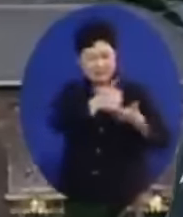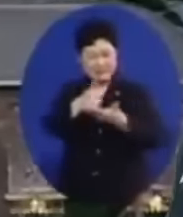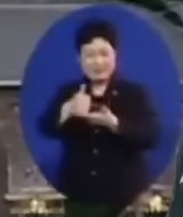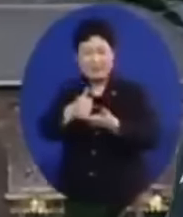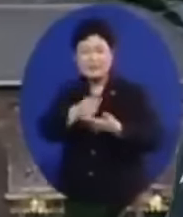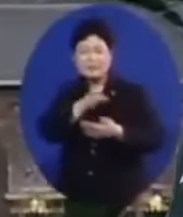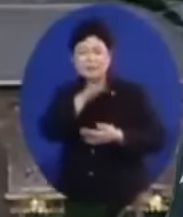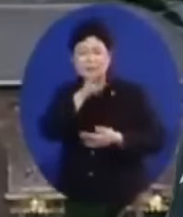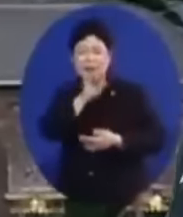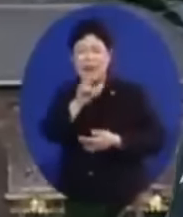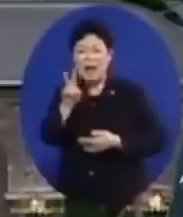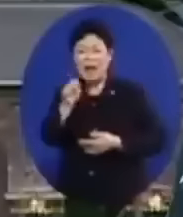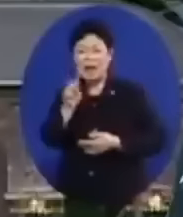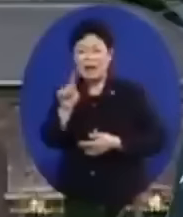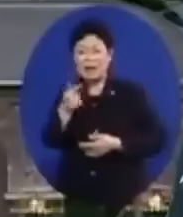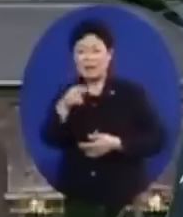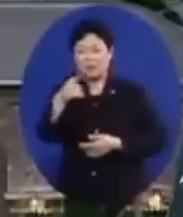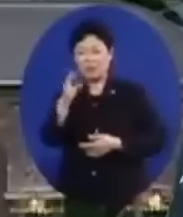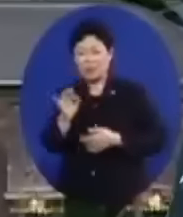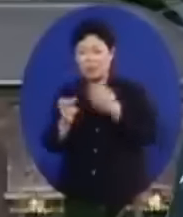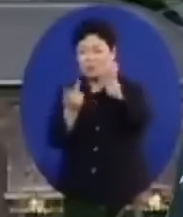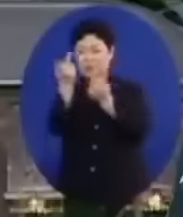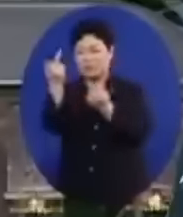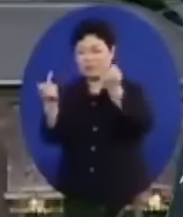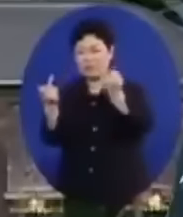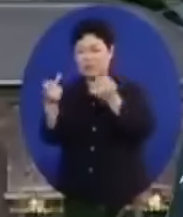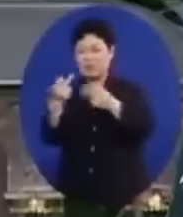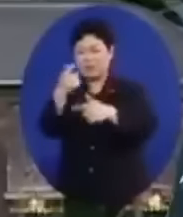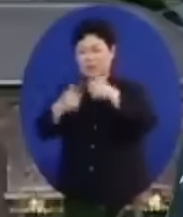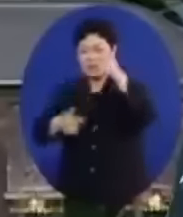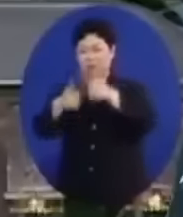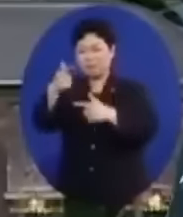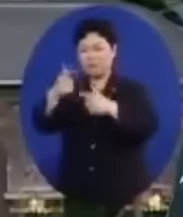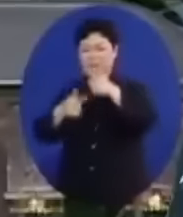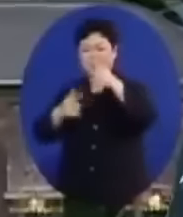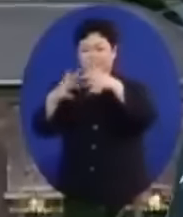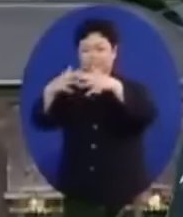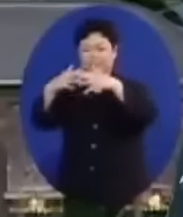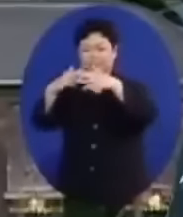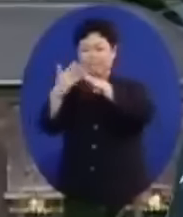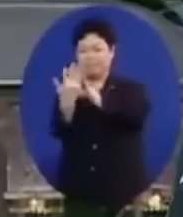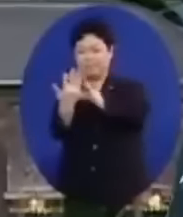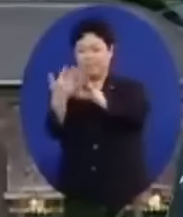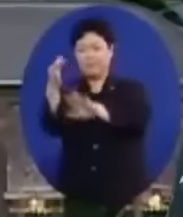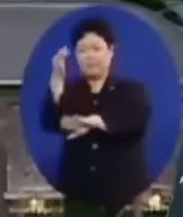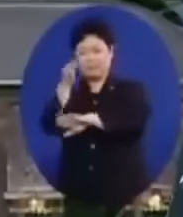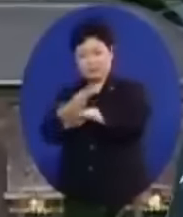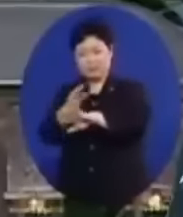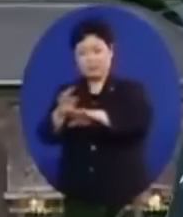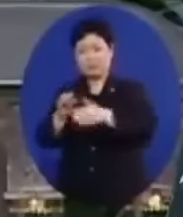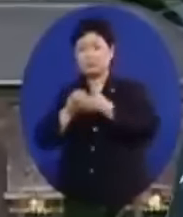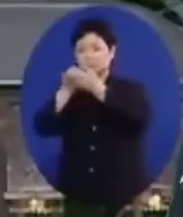현재동 아현동 삼국대기에 판자촌을 사서 들어가자고.